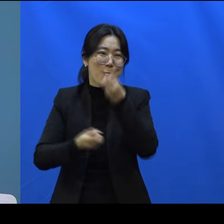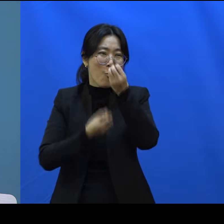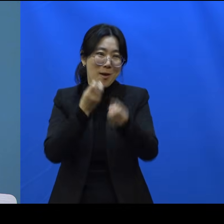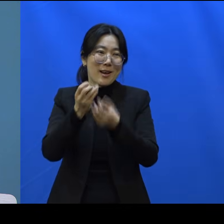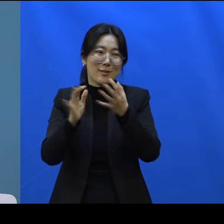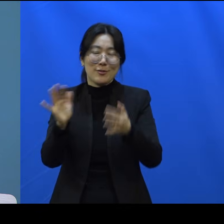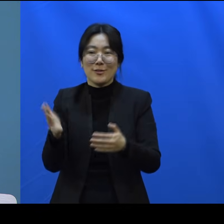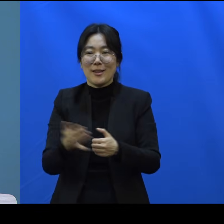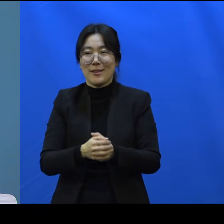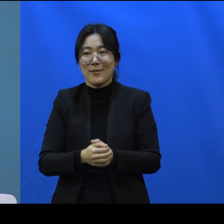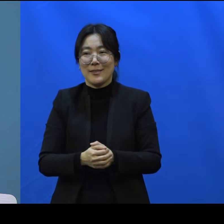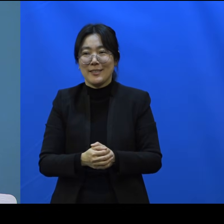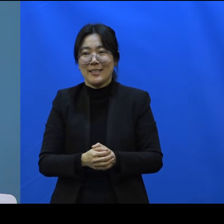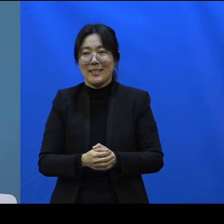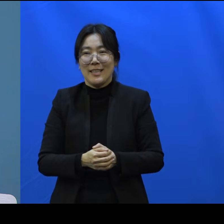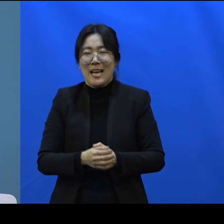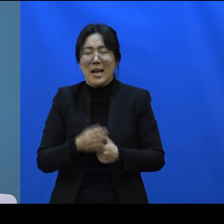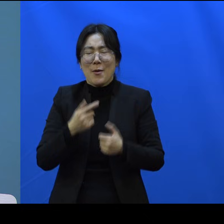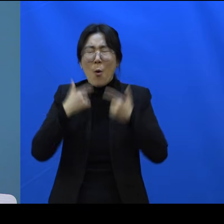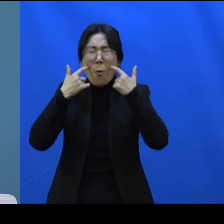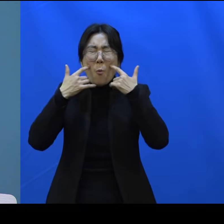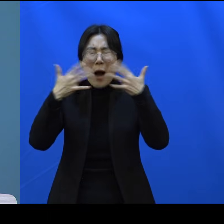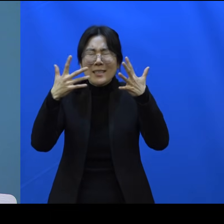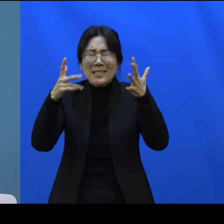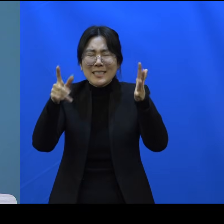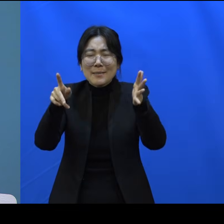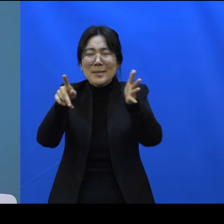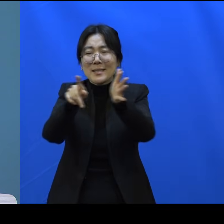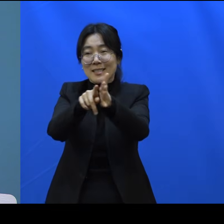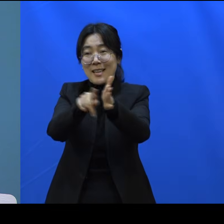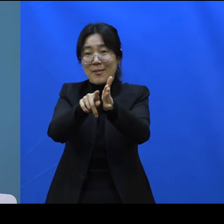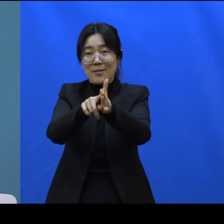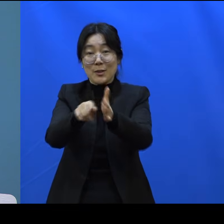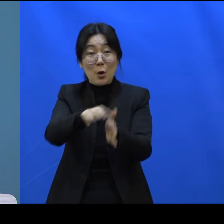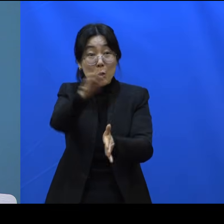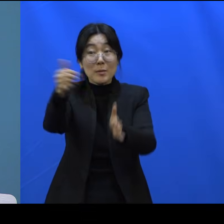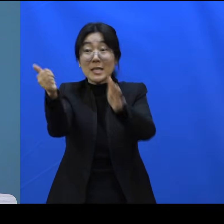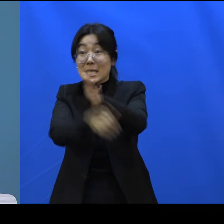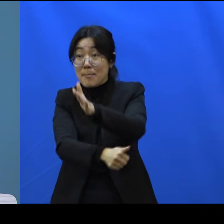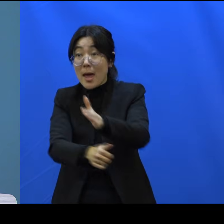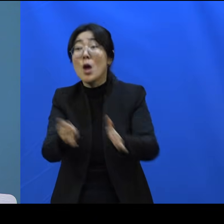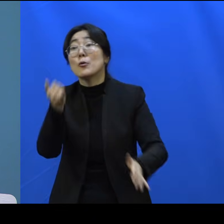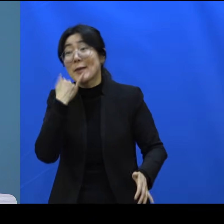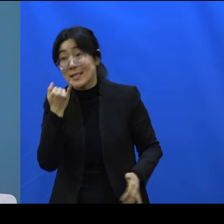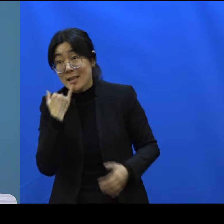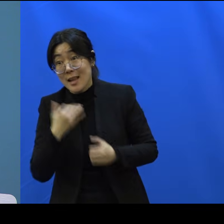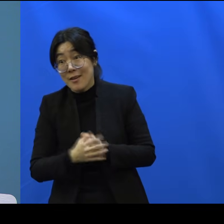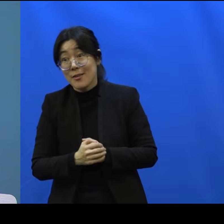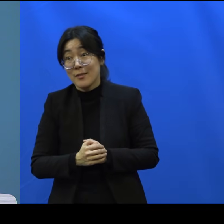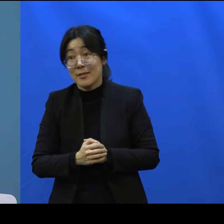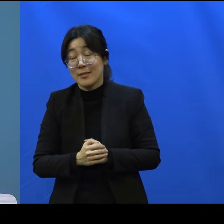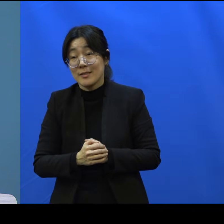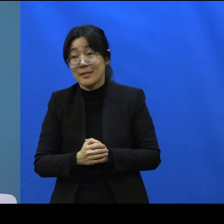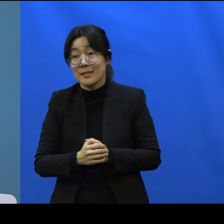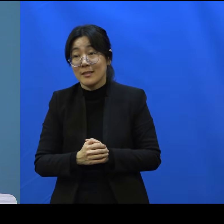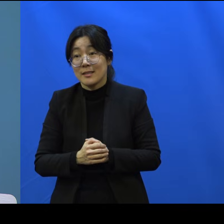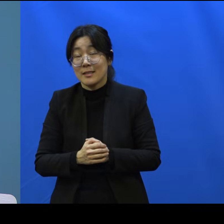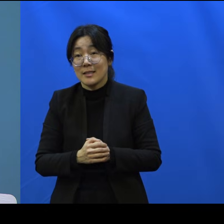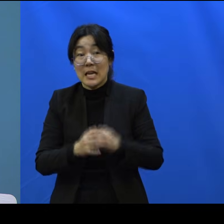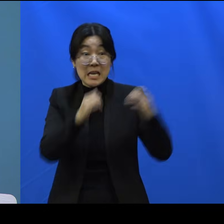우리가 약할 때 하나님의 능력이 내 안에 머물러 있게 된다. 실패도 좋아요. 이런 얘기는 어떻게 세상에서 들을 수